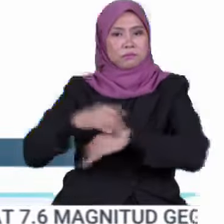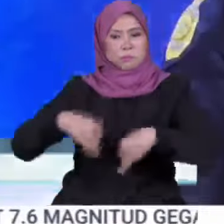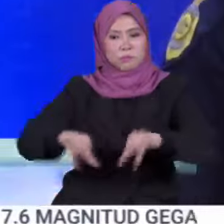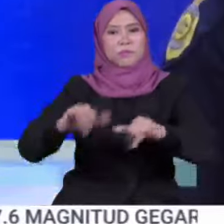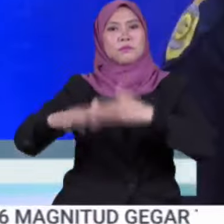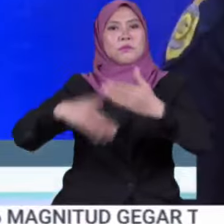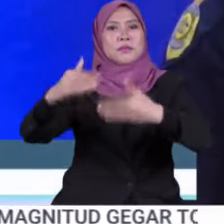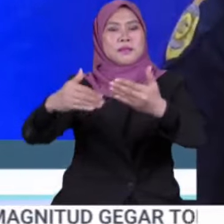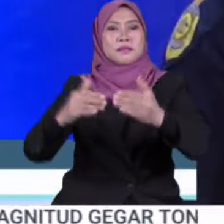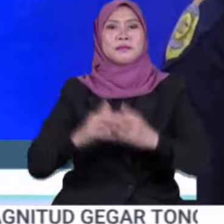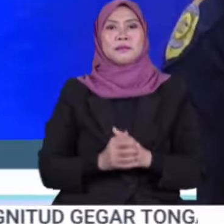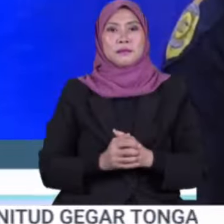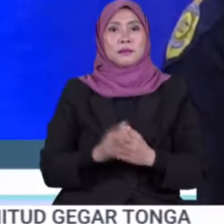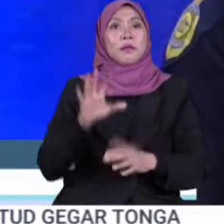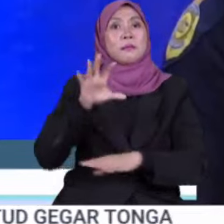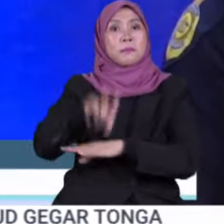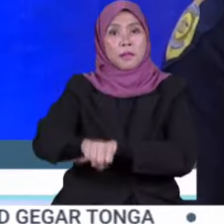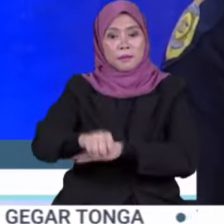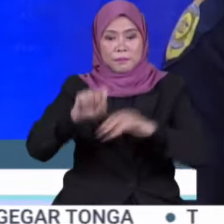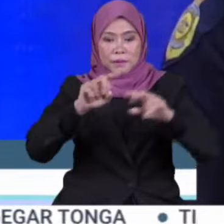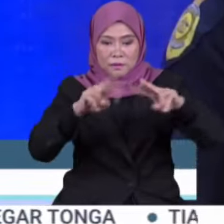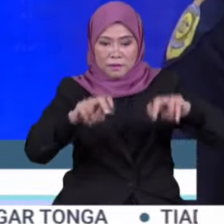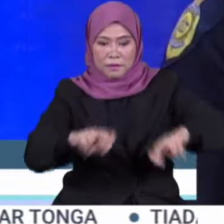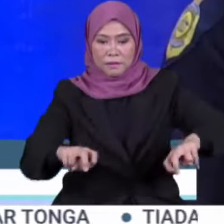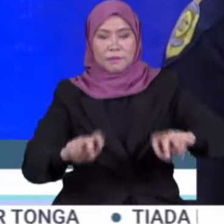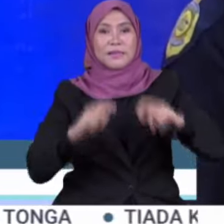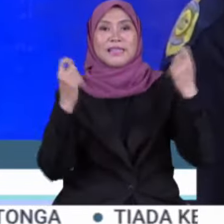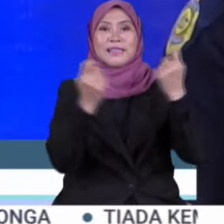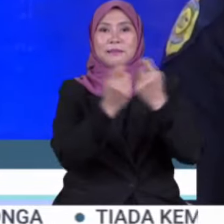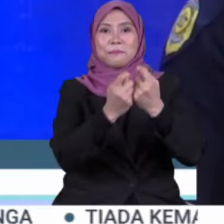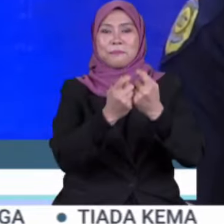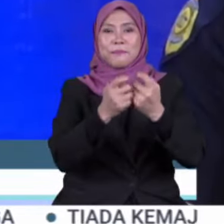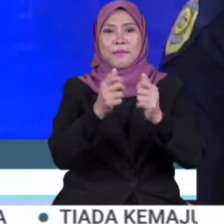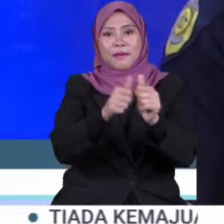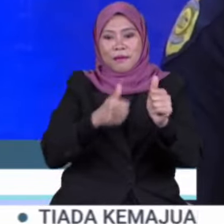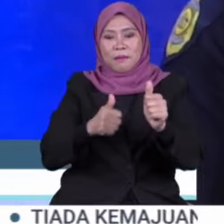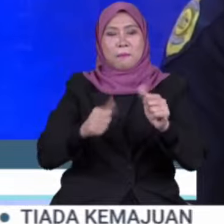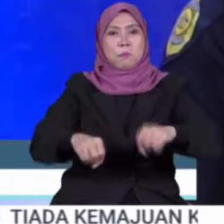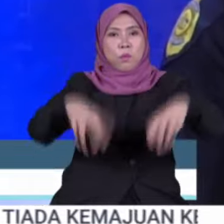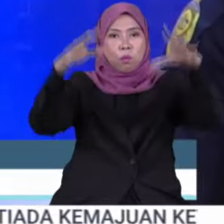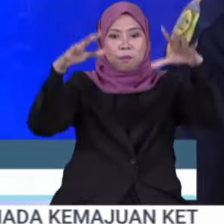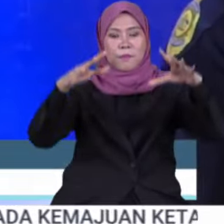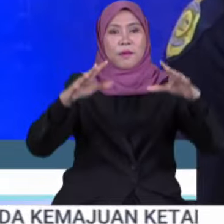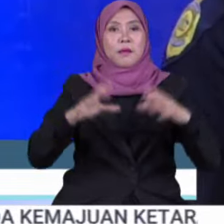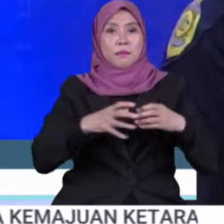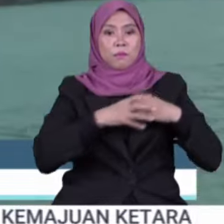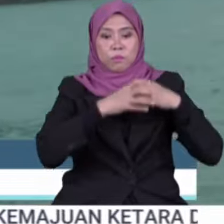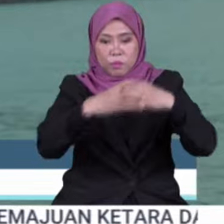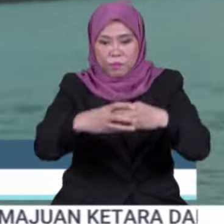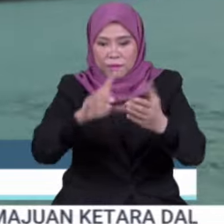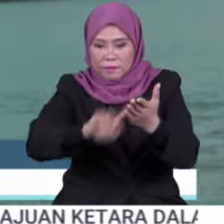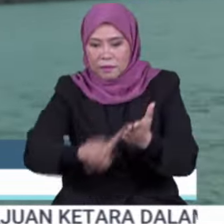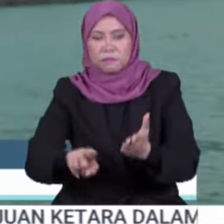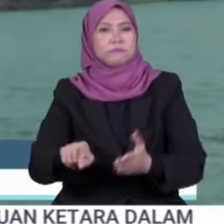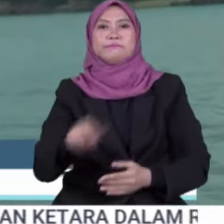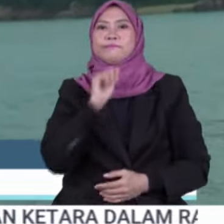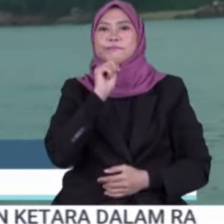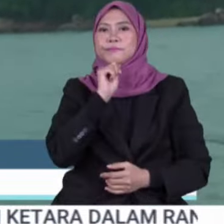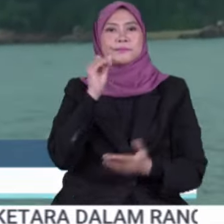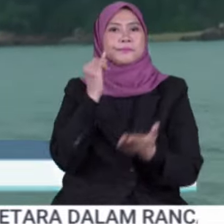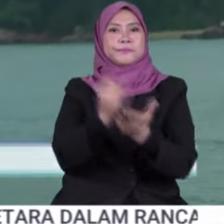proses. Selepas semalam kita siasat, kita hantar tim anti-bom daripada polis dan bomber, kita dapati tiada.